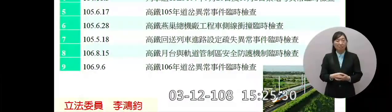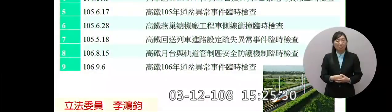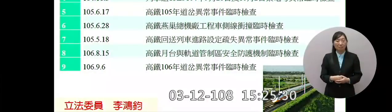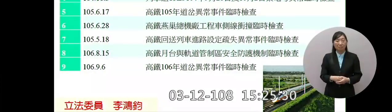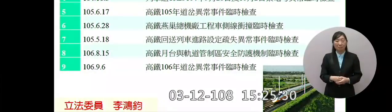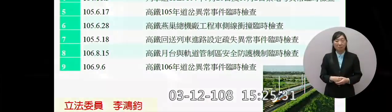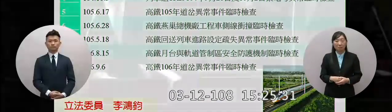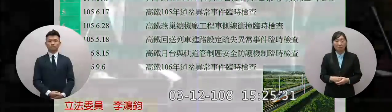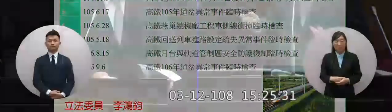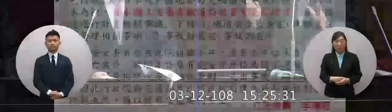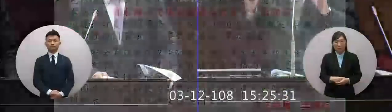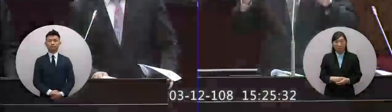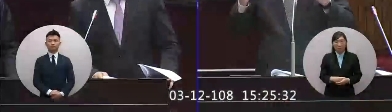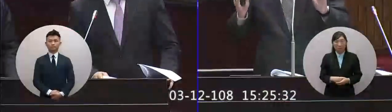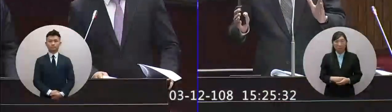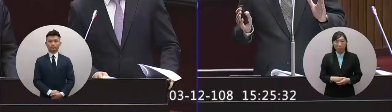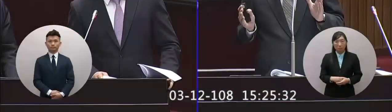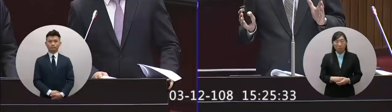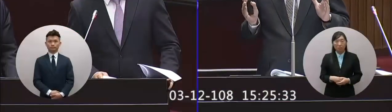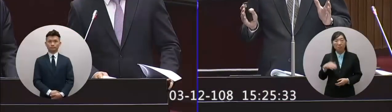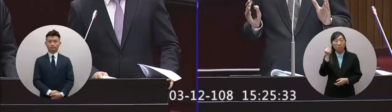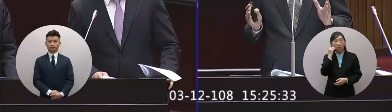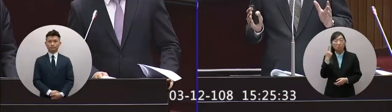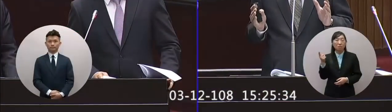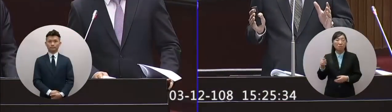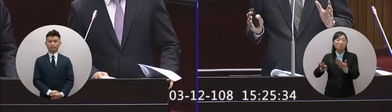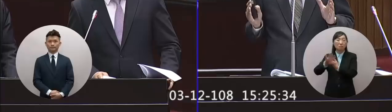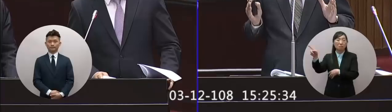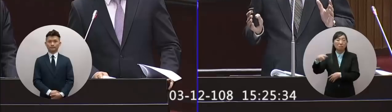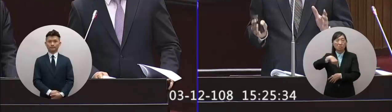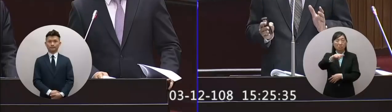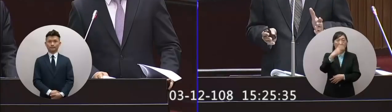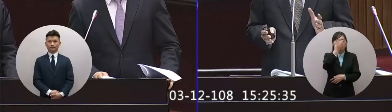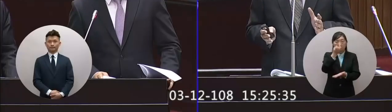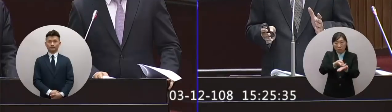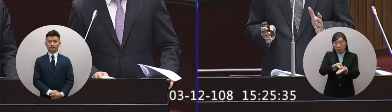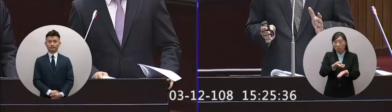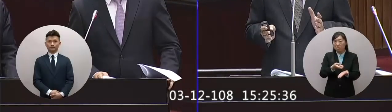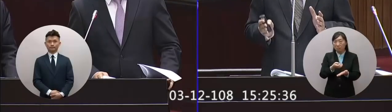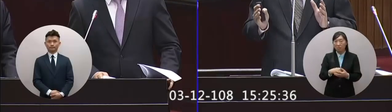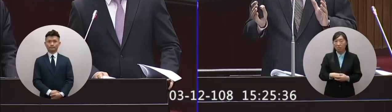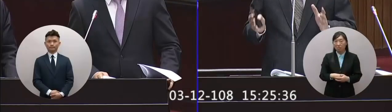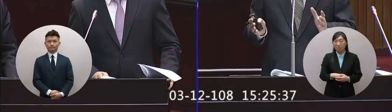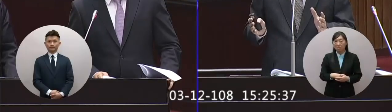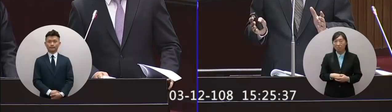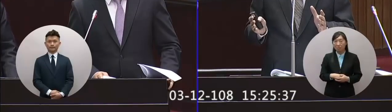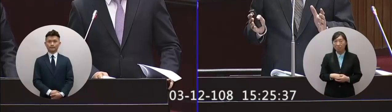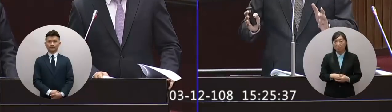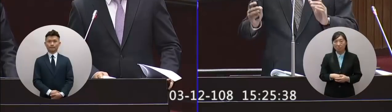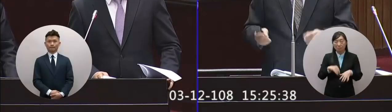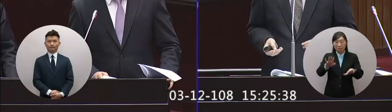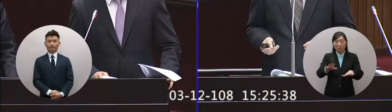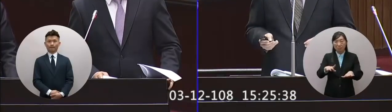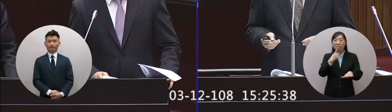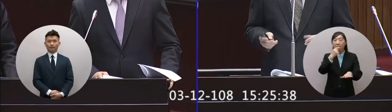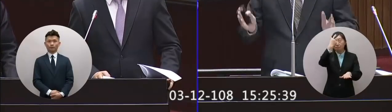哦，如果。我们的外部的核查机制能够更严谨的话，其实这一次